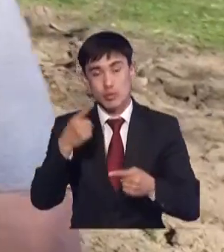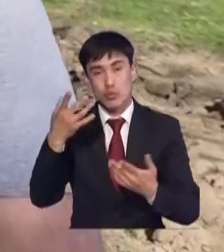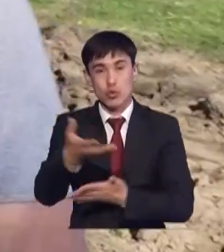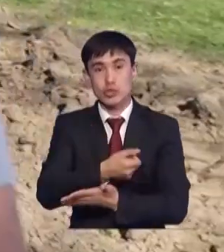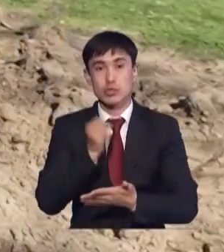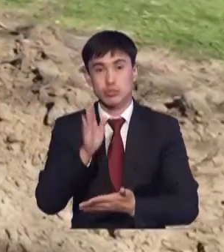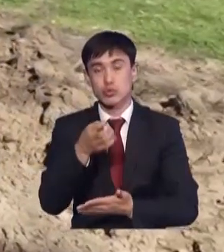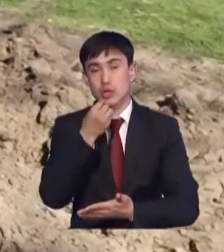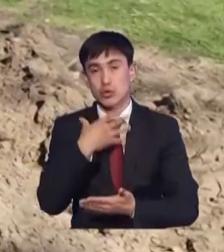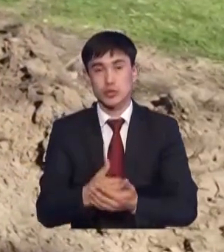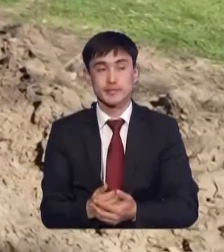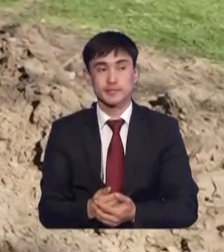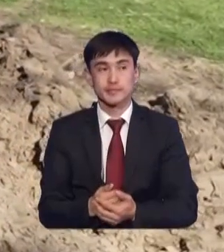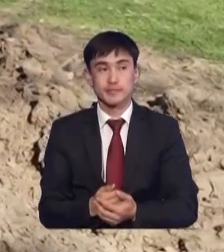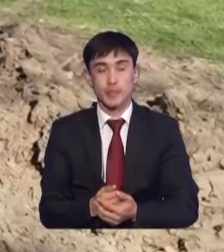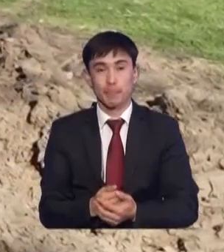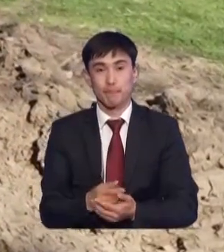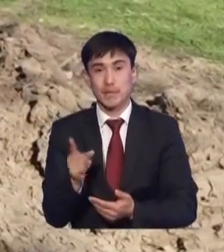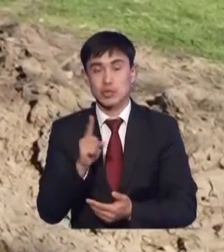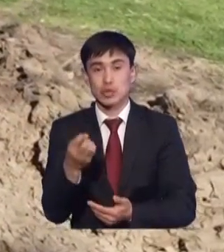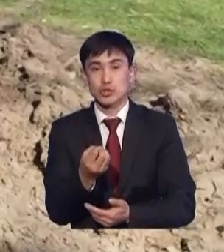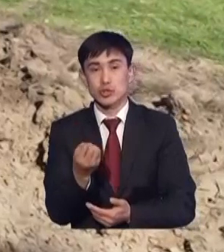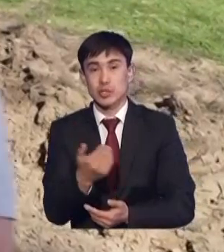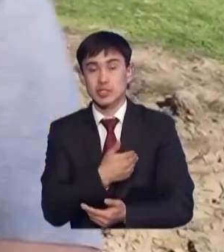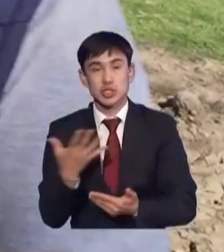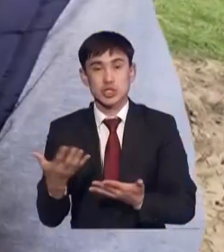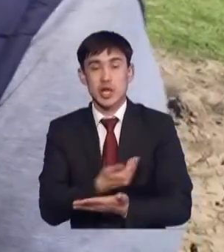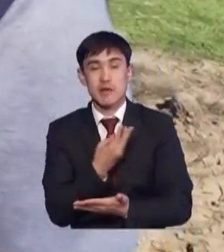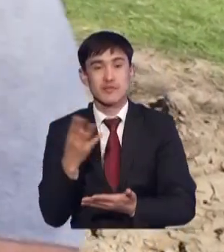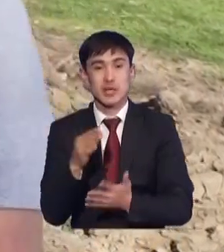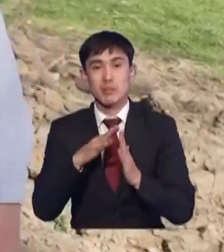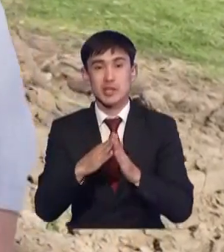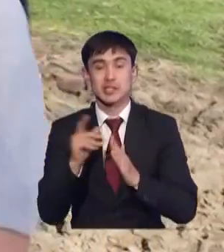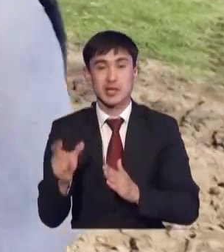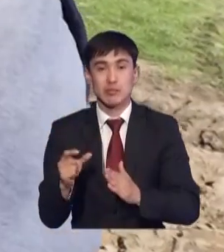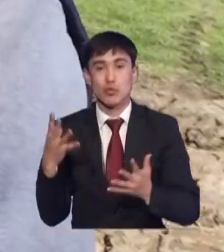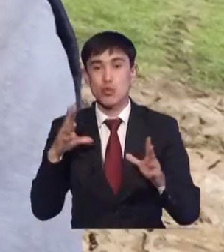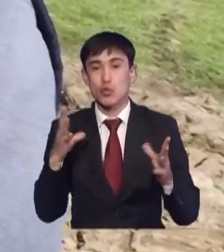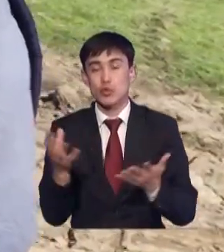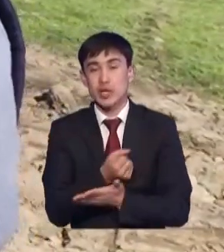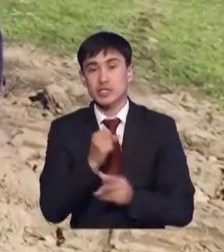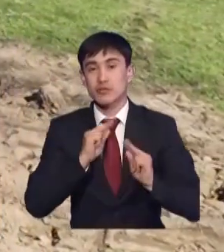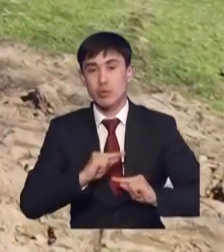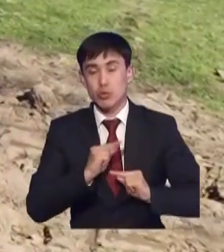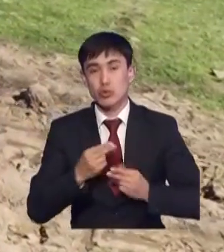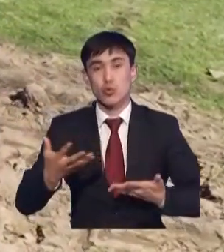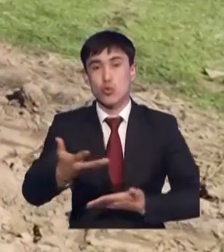этом году будет хороший Ну что ещё желаем Всем крестьянам удачи в работе